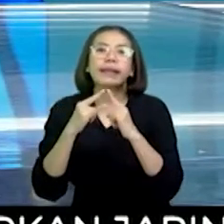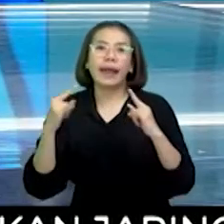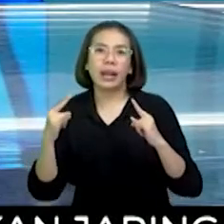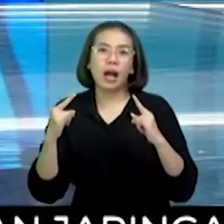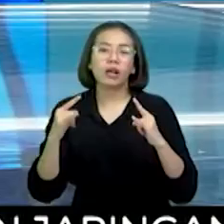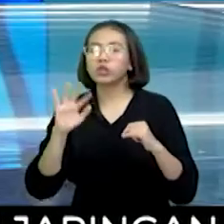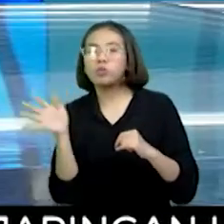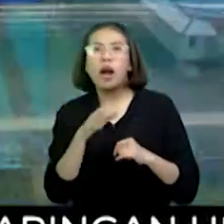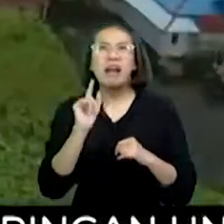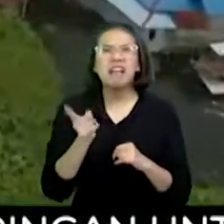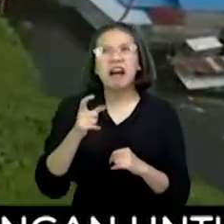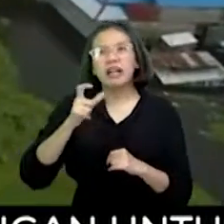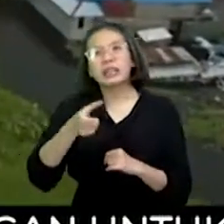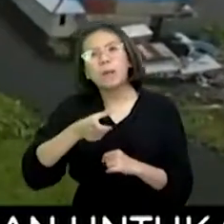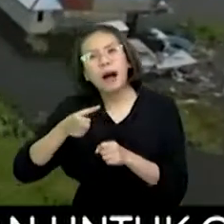kecamatan.